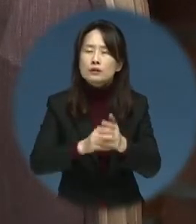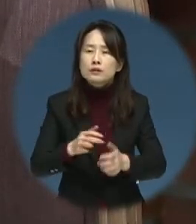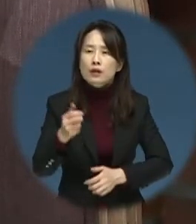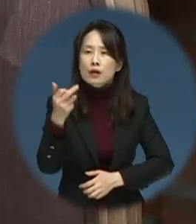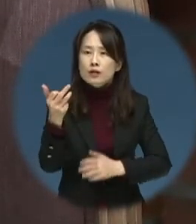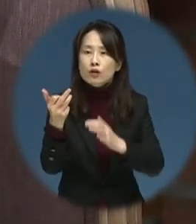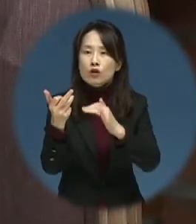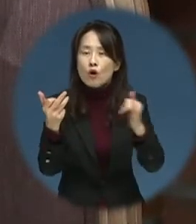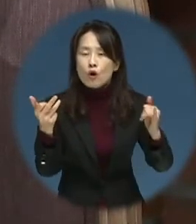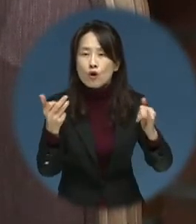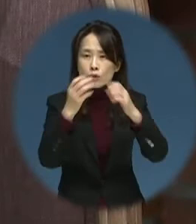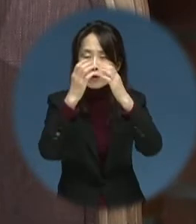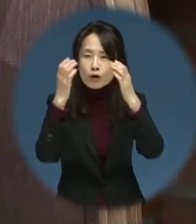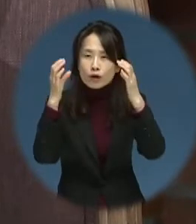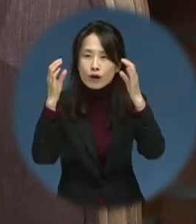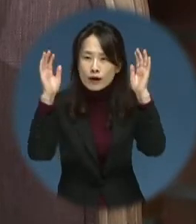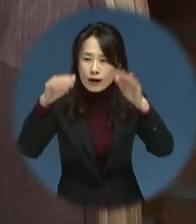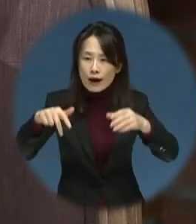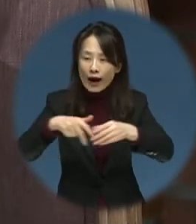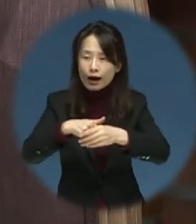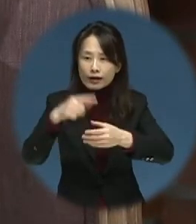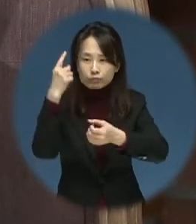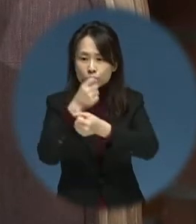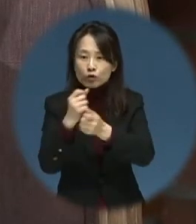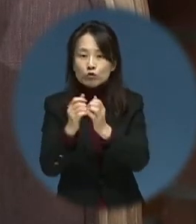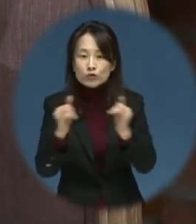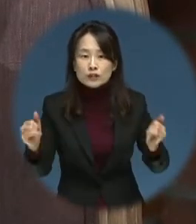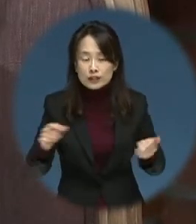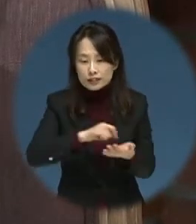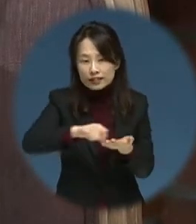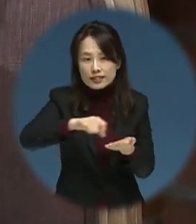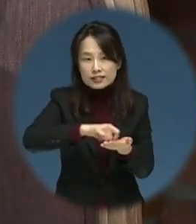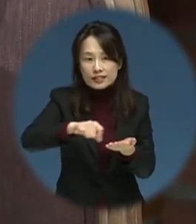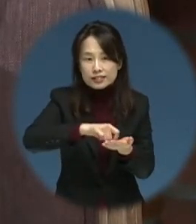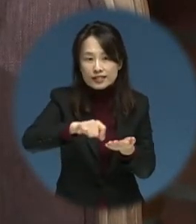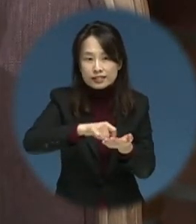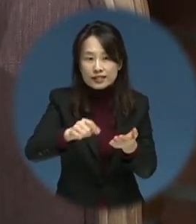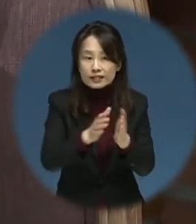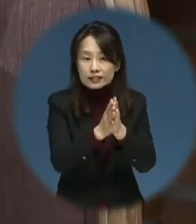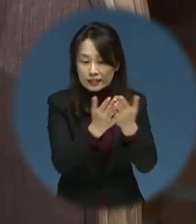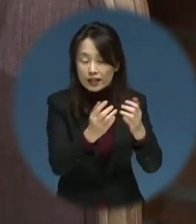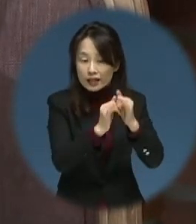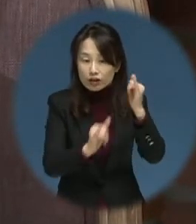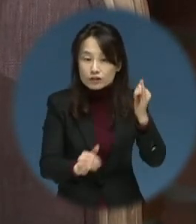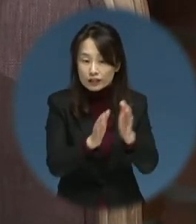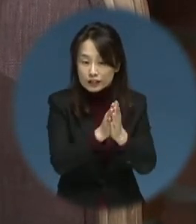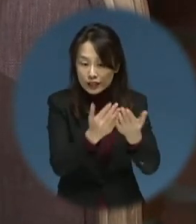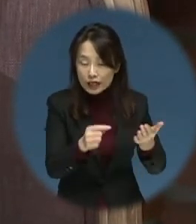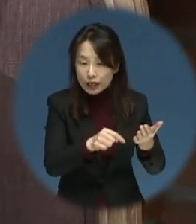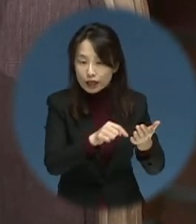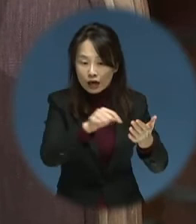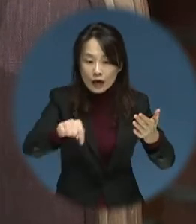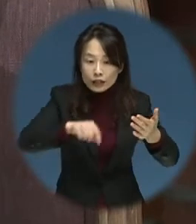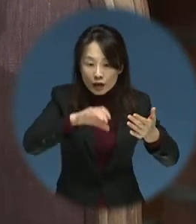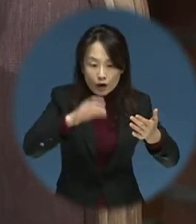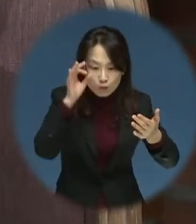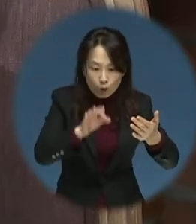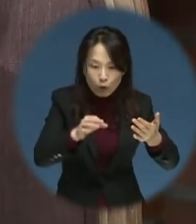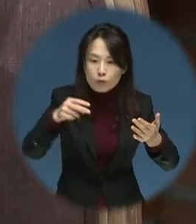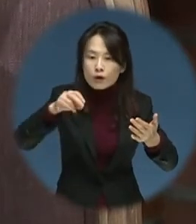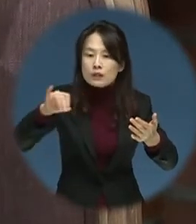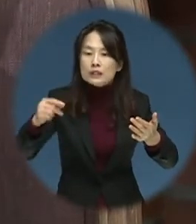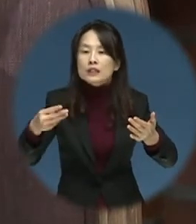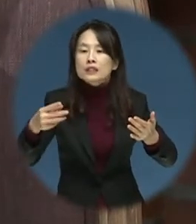아랍 학자들이 쓴 23권의 역사서, 지리서, 필사본에서 이제 신라에 대한 기록을 남기고 있습니다. 예.